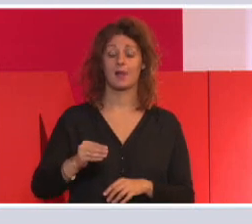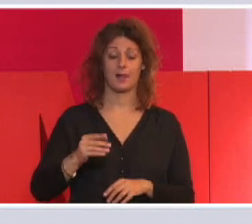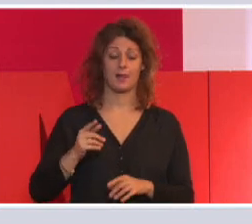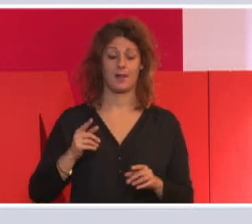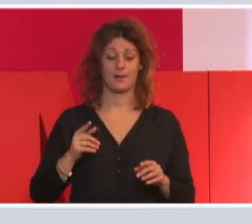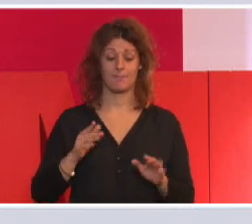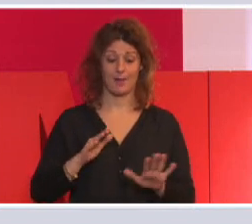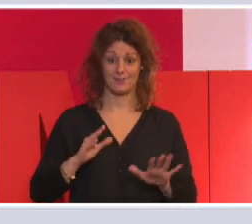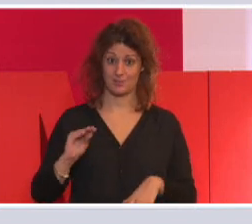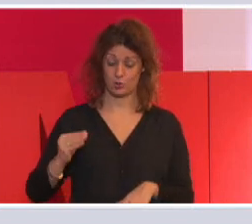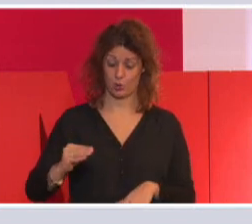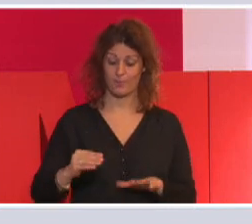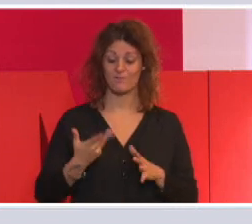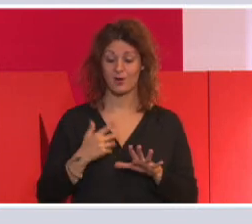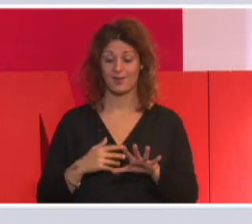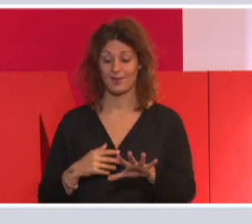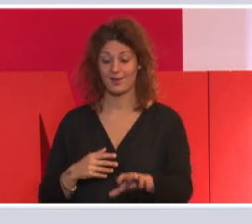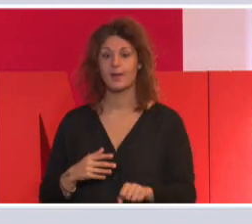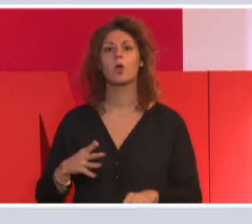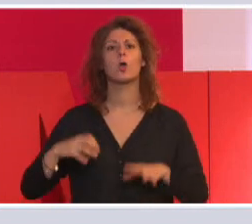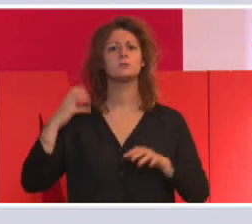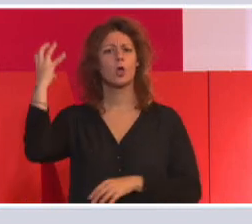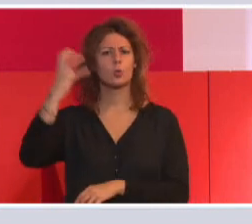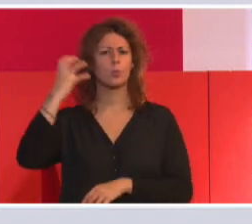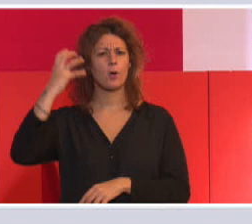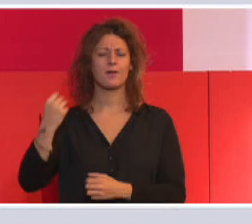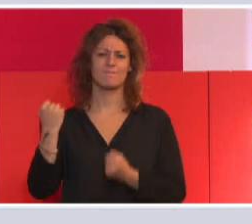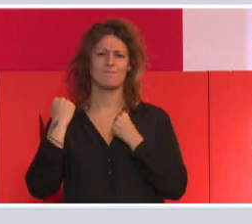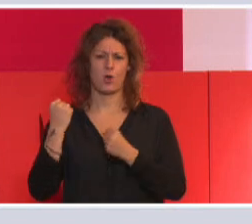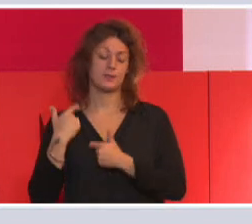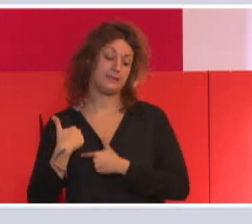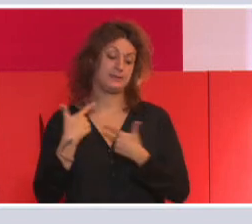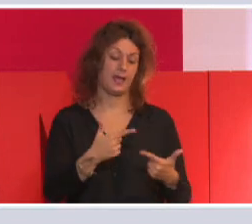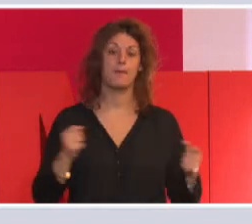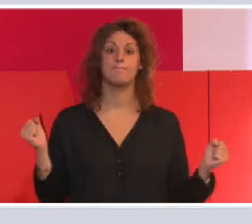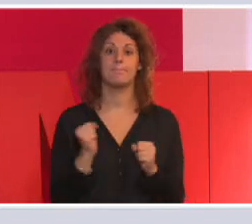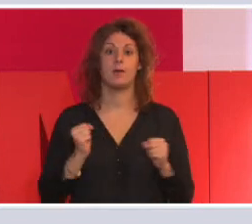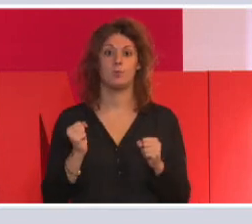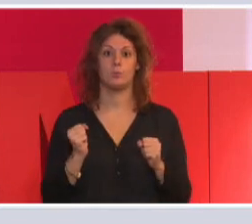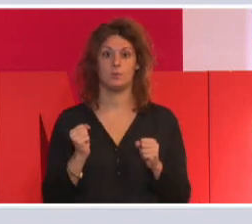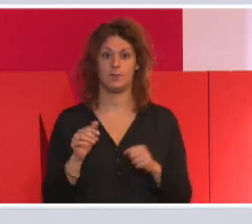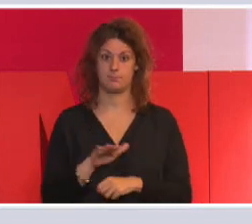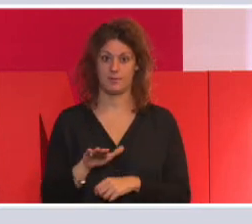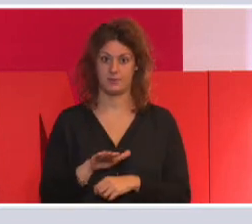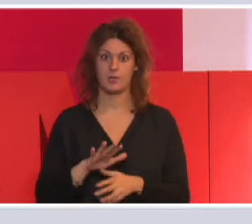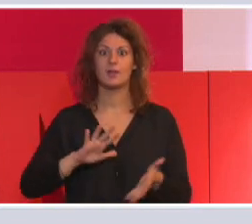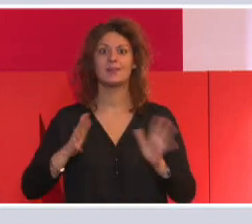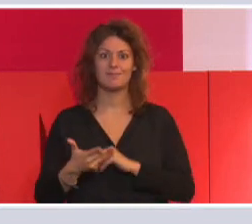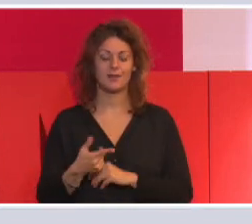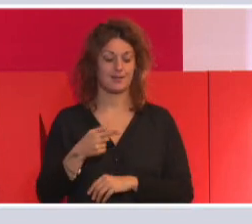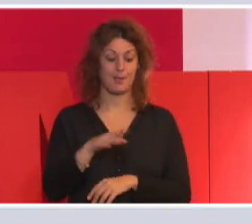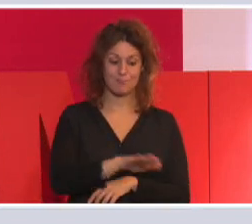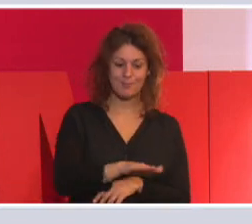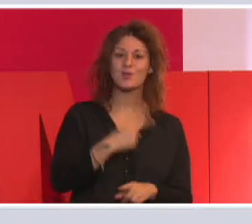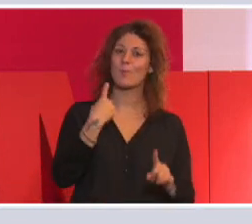producendo ovviamente un un rumore enorme che spaventava al bambino quindi vedete stimolo di per se stesso negativo grosso